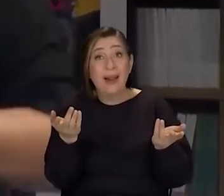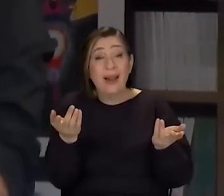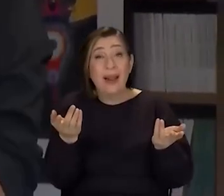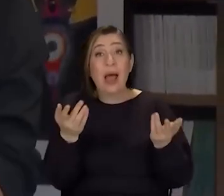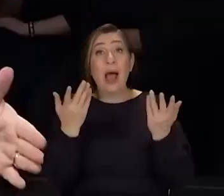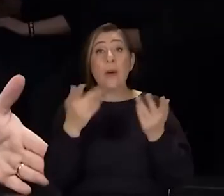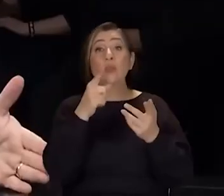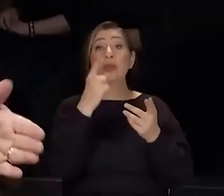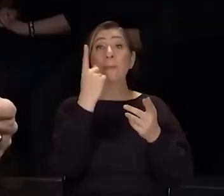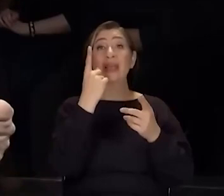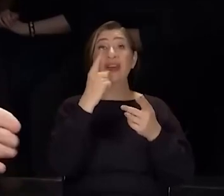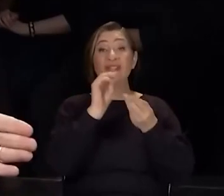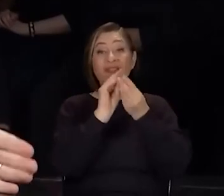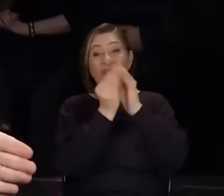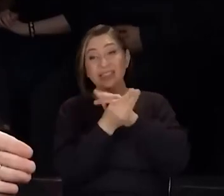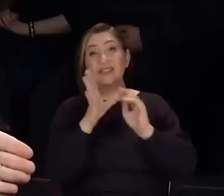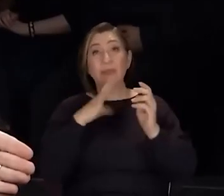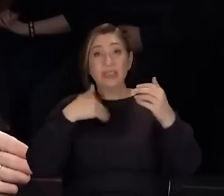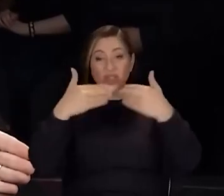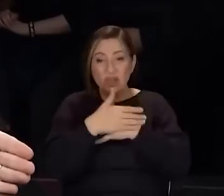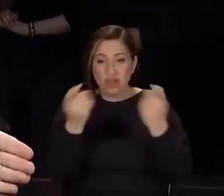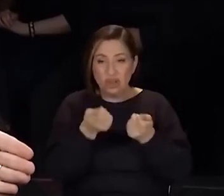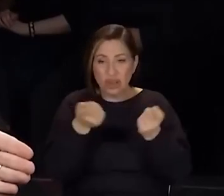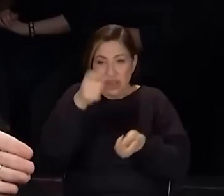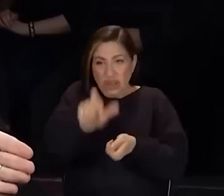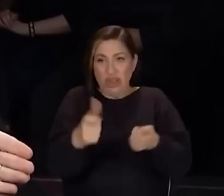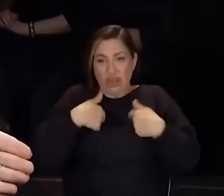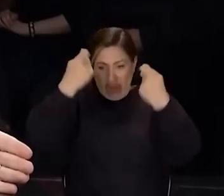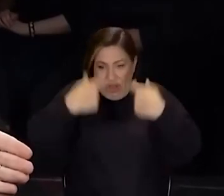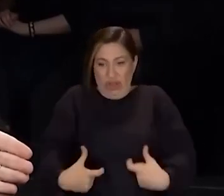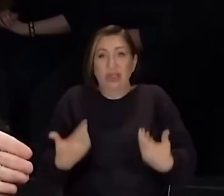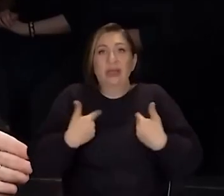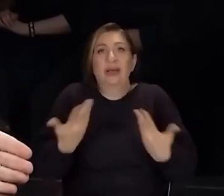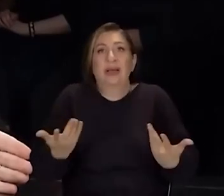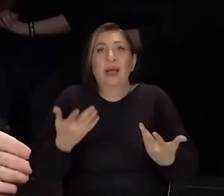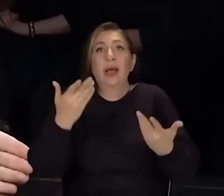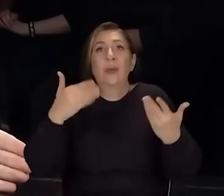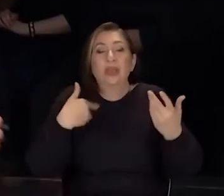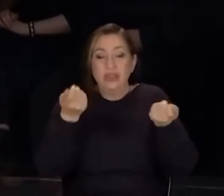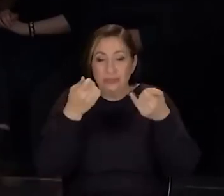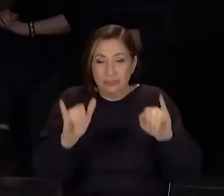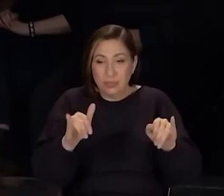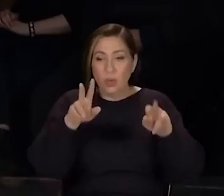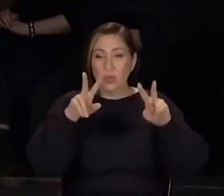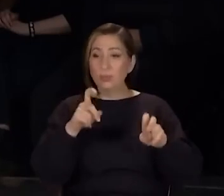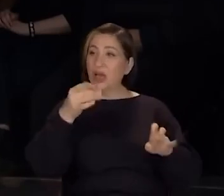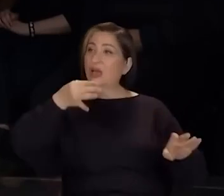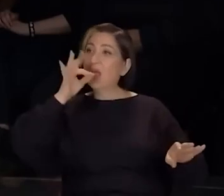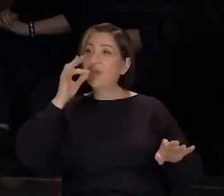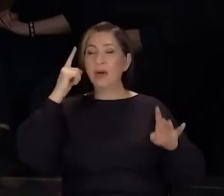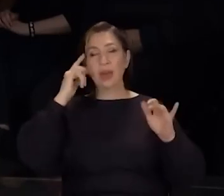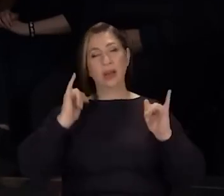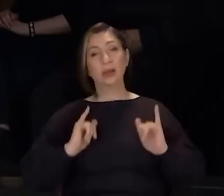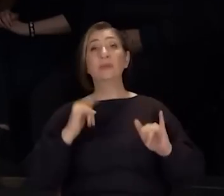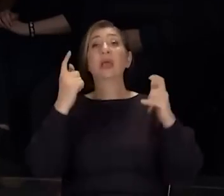ama tabii ki bunun da bir maliyeti var. Biz de gece çalışan yani. İşçileriz sonuç evet. olarak. Yani bu adamın da bir işten çıktığında oturup kahve içip tabii.